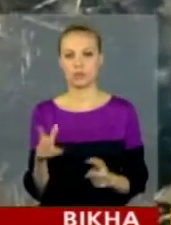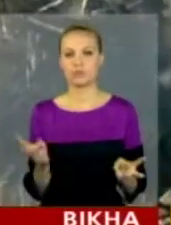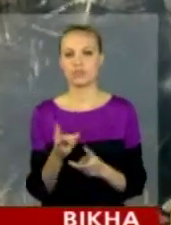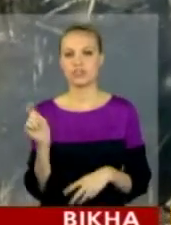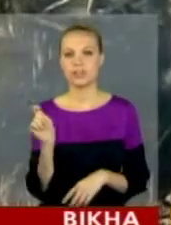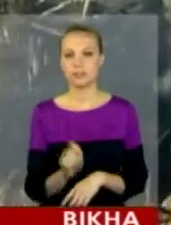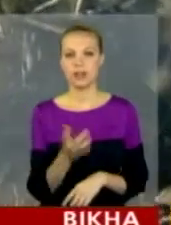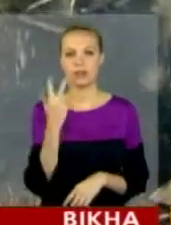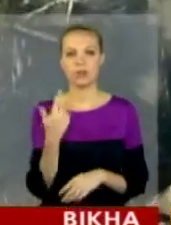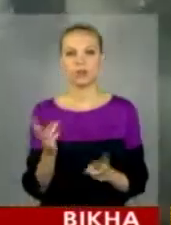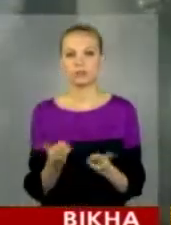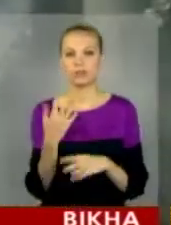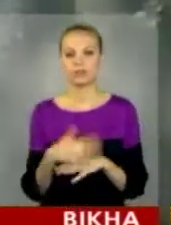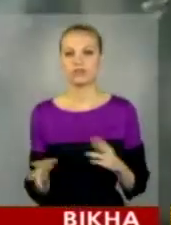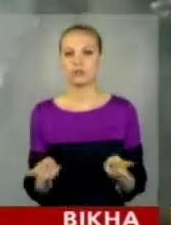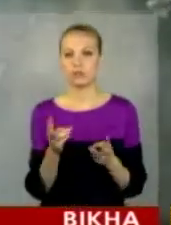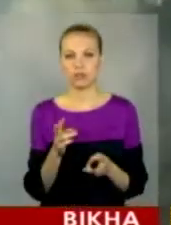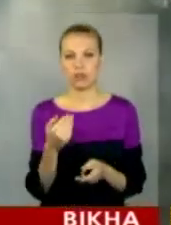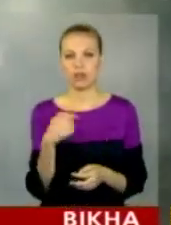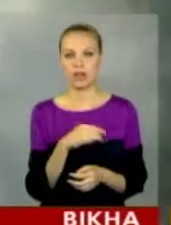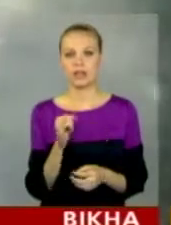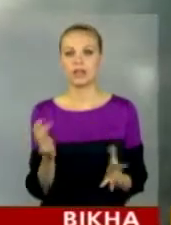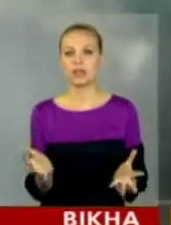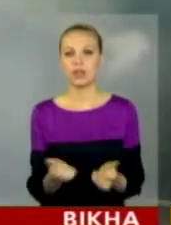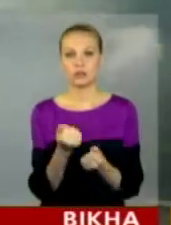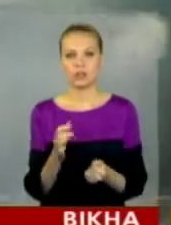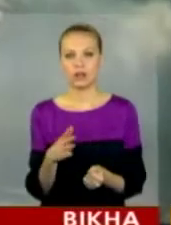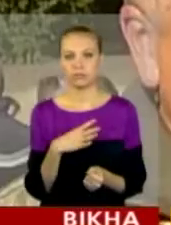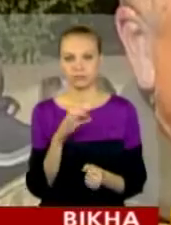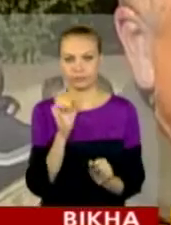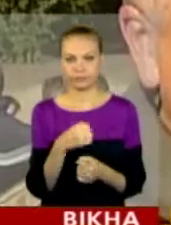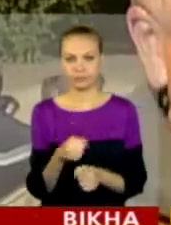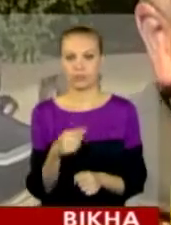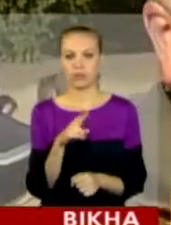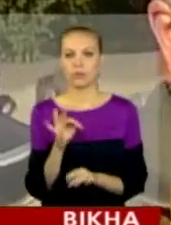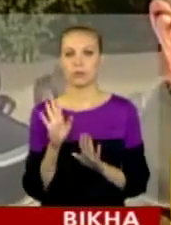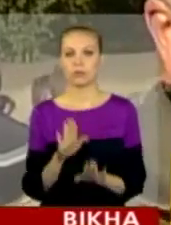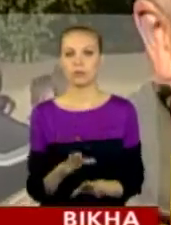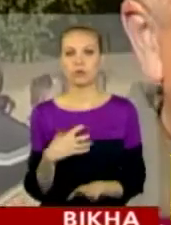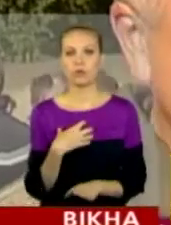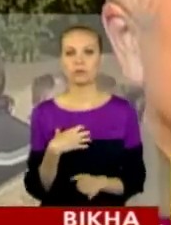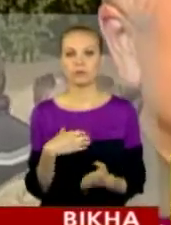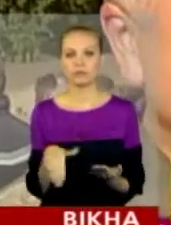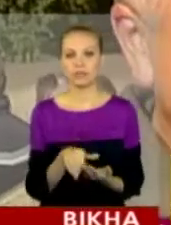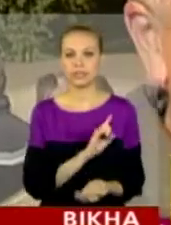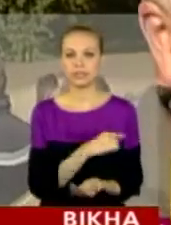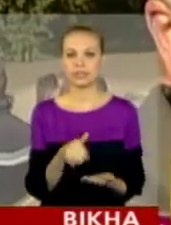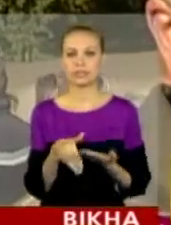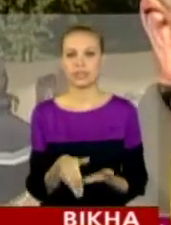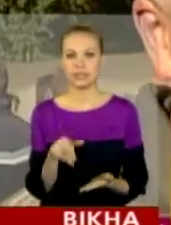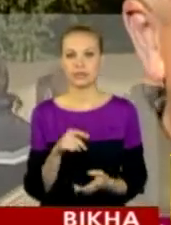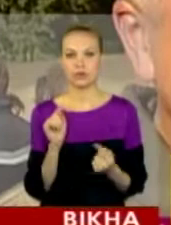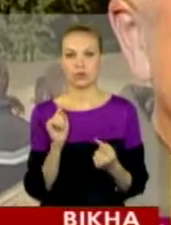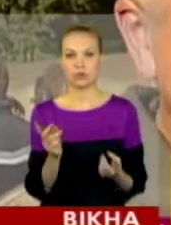Пожежники приїхали, коли будівля палала як смолоскип. І рятувати вже не було кого. По прибутті основних сил і средств государственной